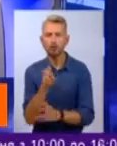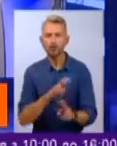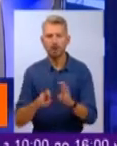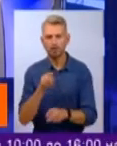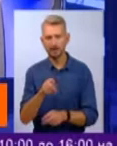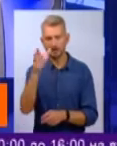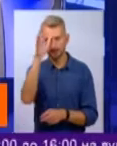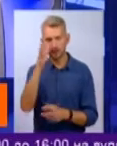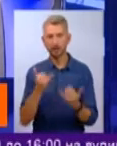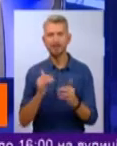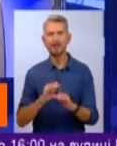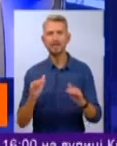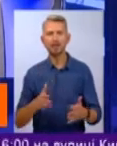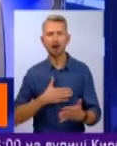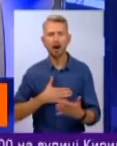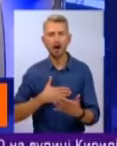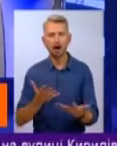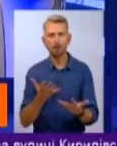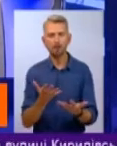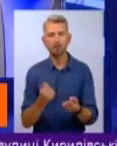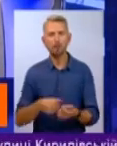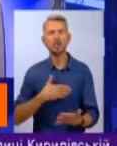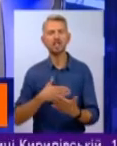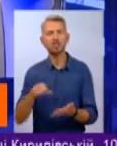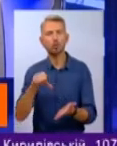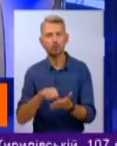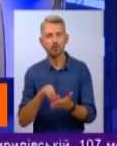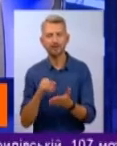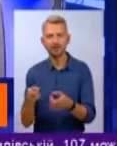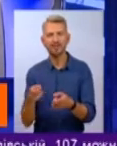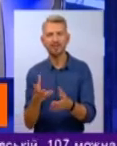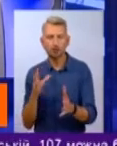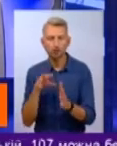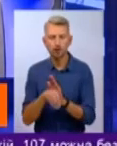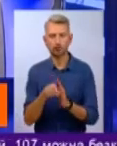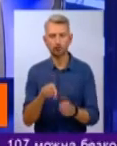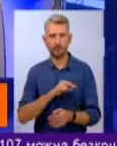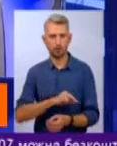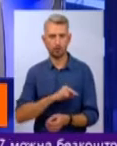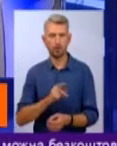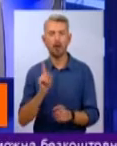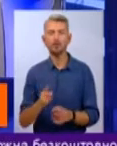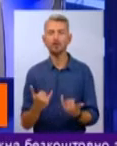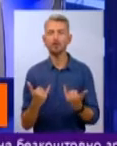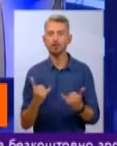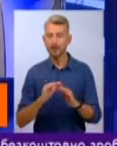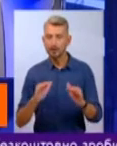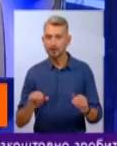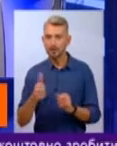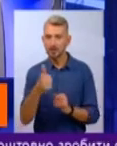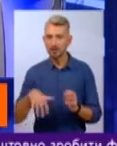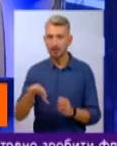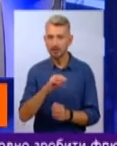знань. Тепер діти приймають активну участь і залучаються до цієї роботи. Адже сучасні діти, перш за